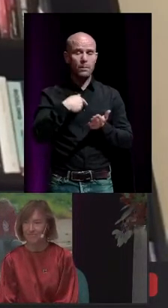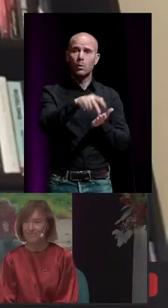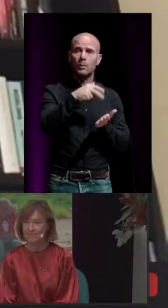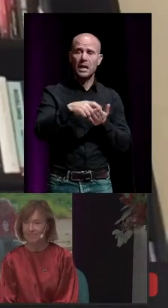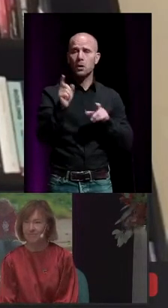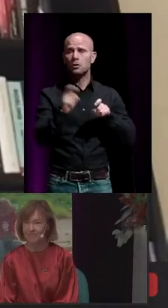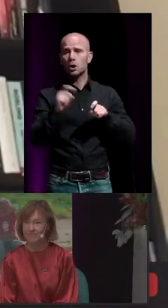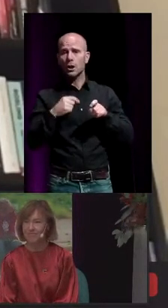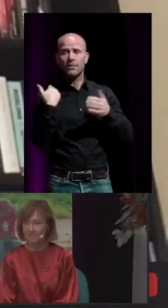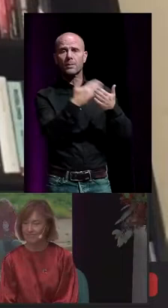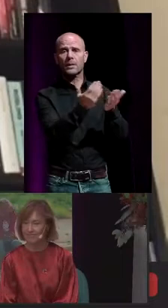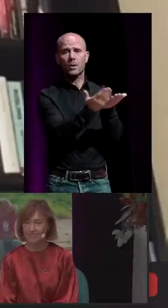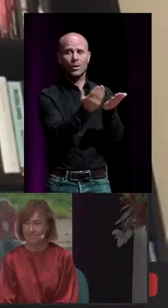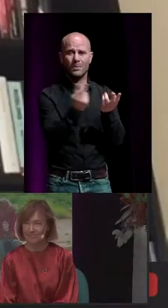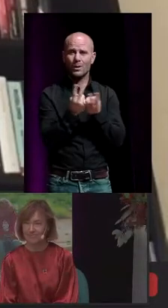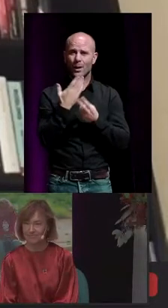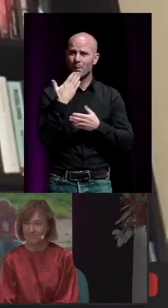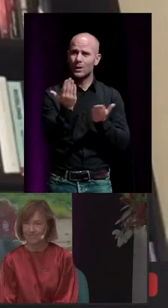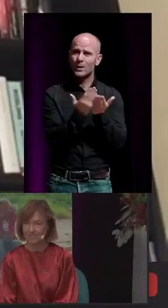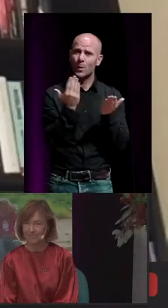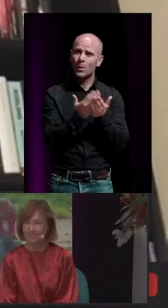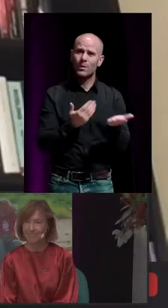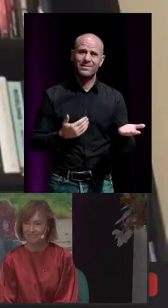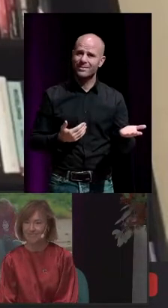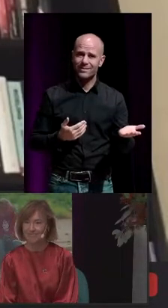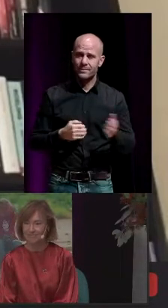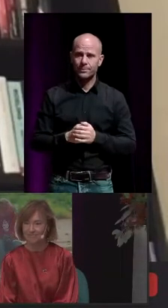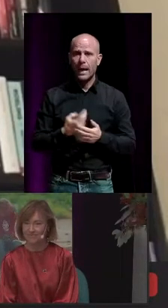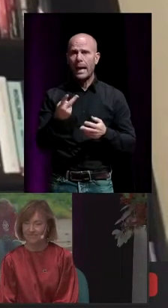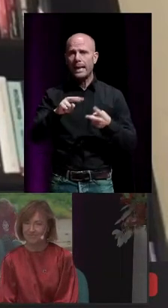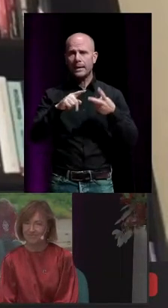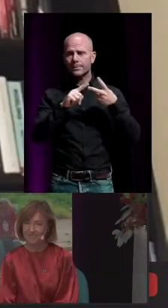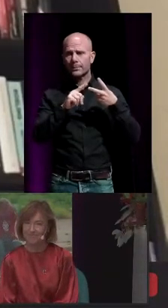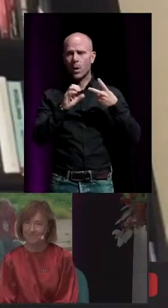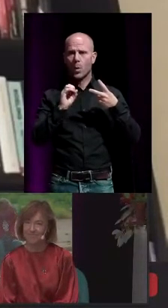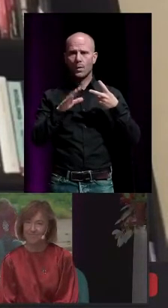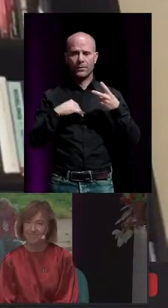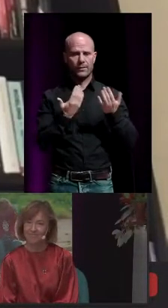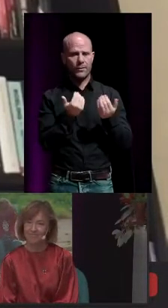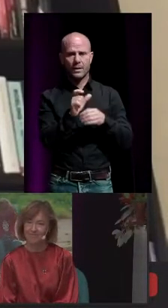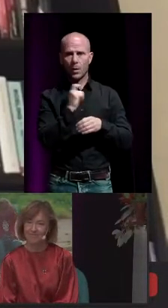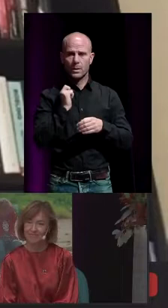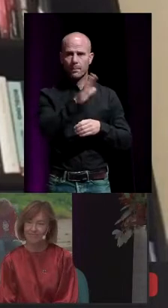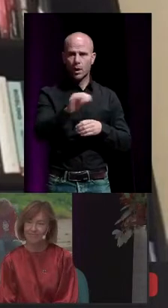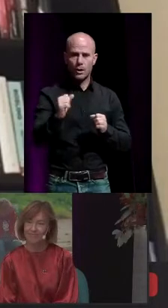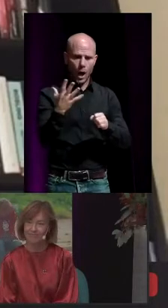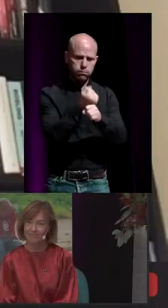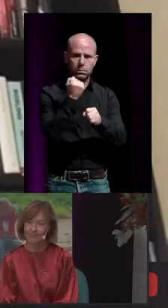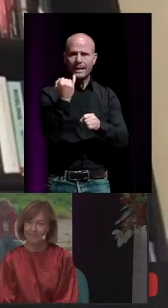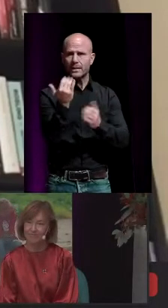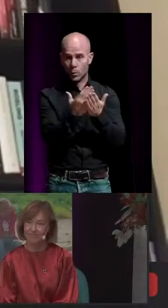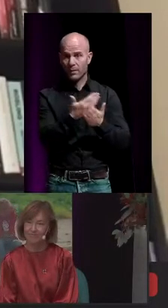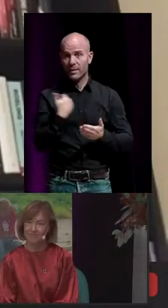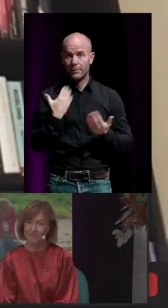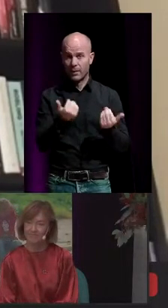eller cykla dit. Ja, då blir det ju ingen bra skolgång. Eller när vi förväntar oss att barn ska lyckas i skolan, vilket vi gör, men